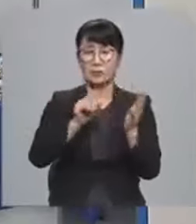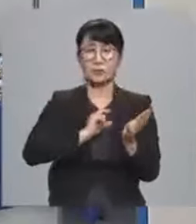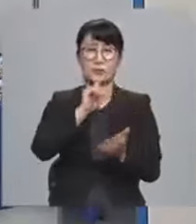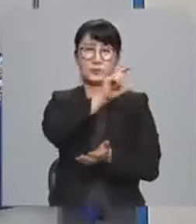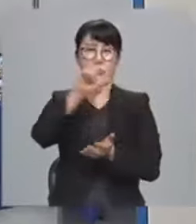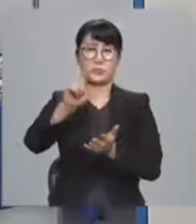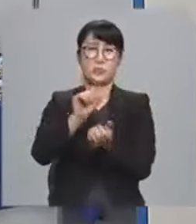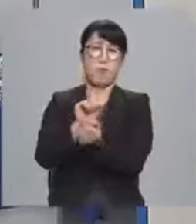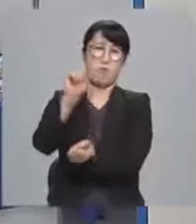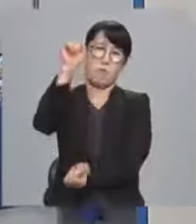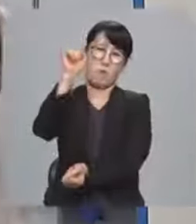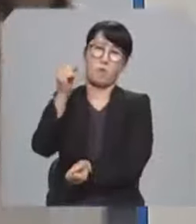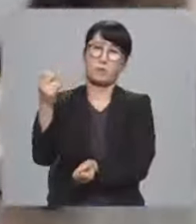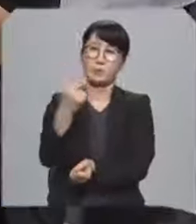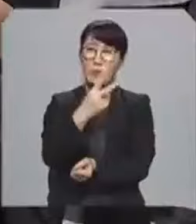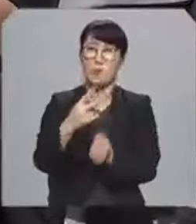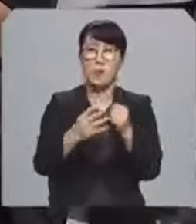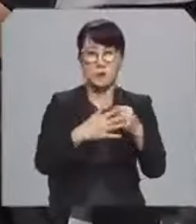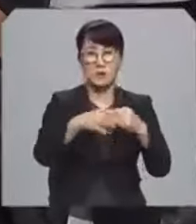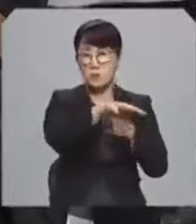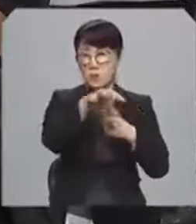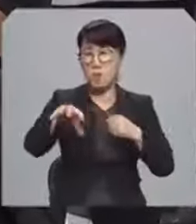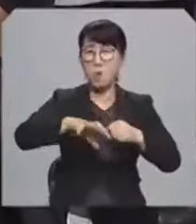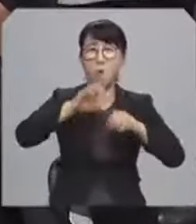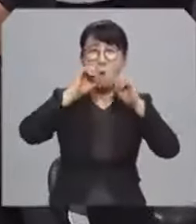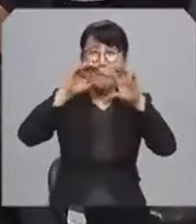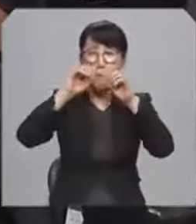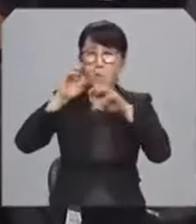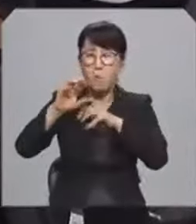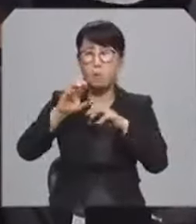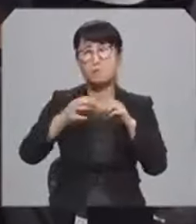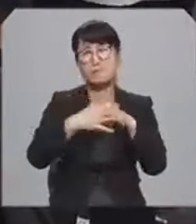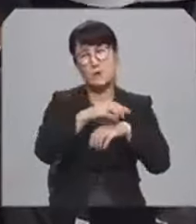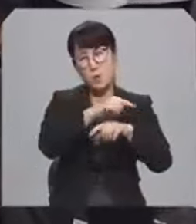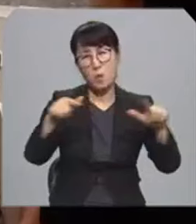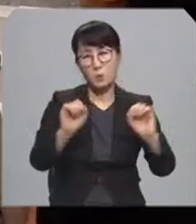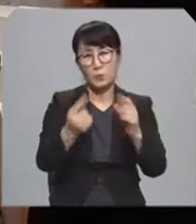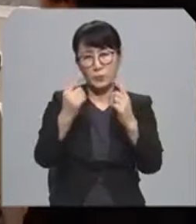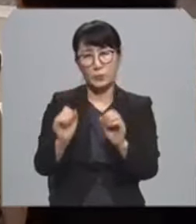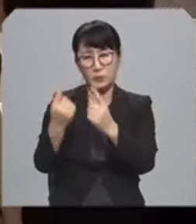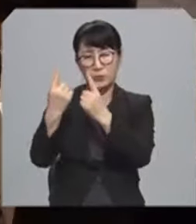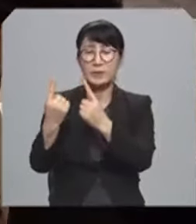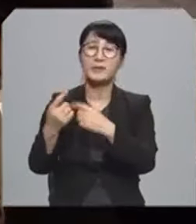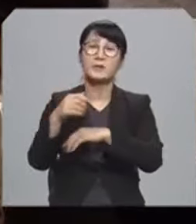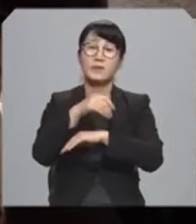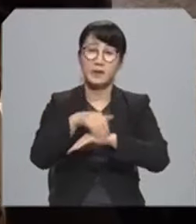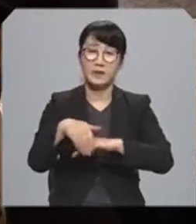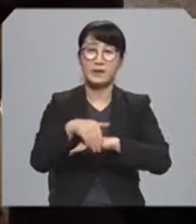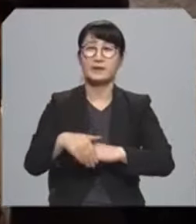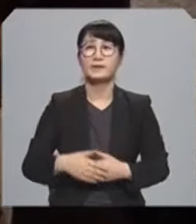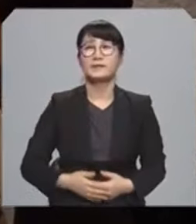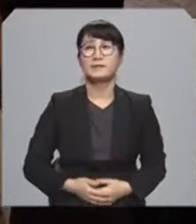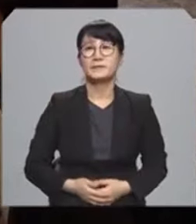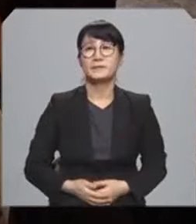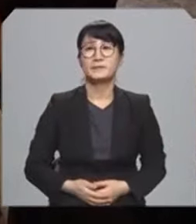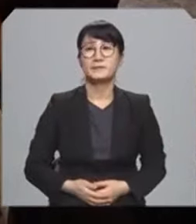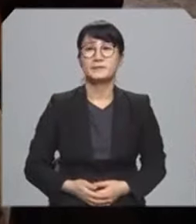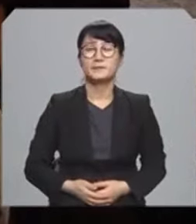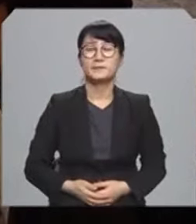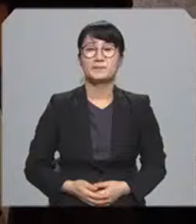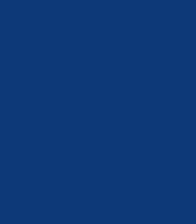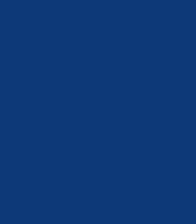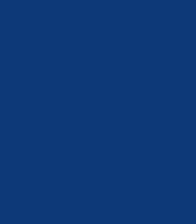각종 행사에서 홍보관을 운영하는 등 다양한 방안을 병행합니다 KBS 뉴스 김영재